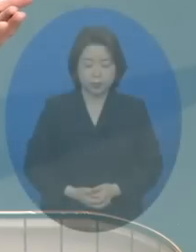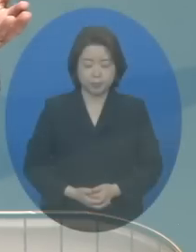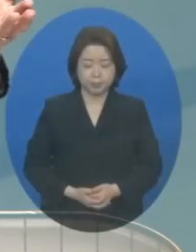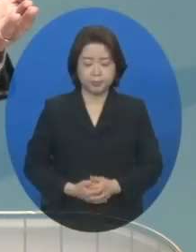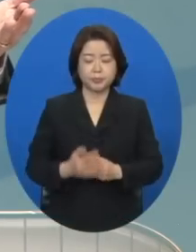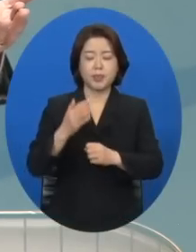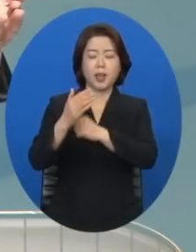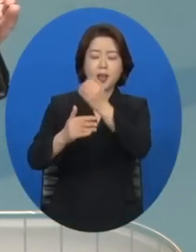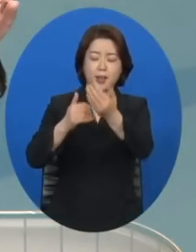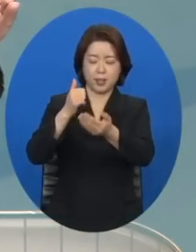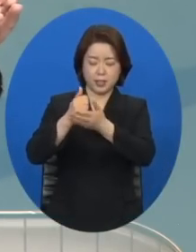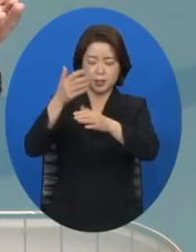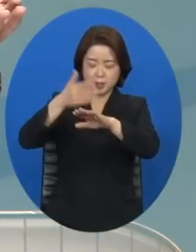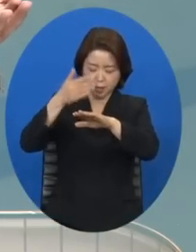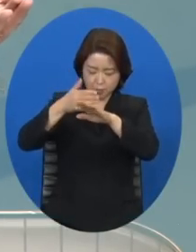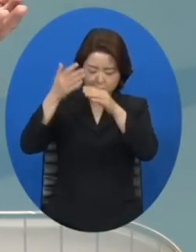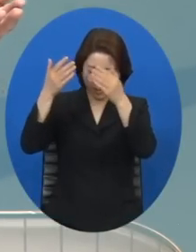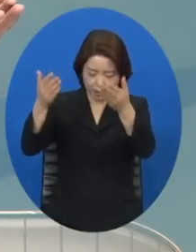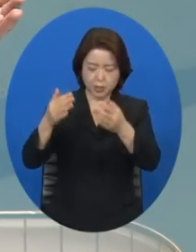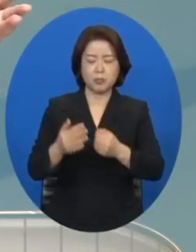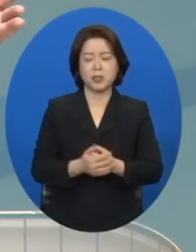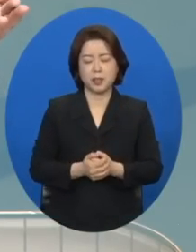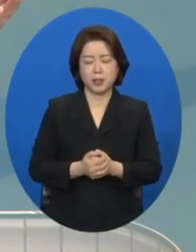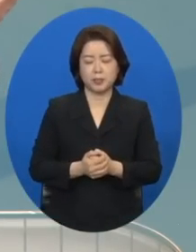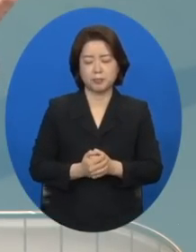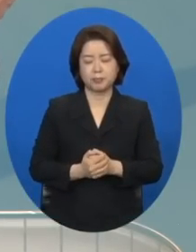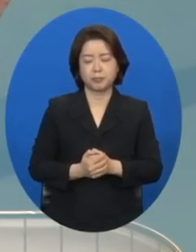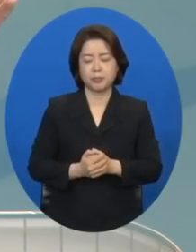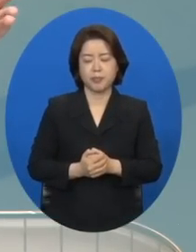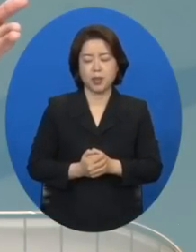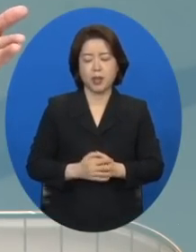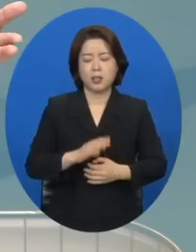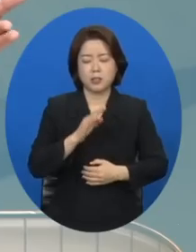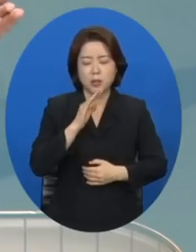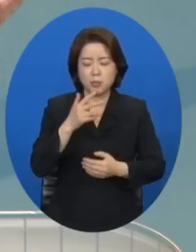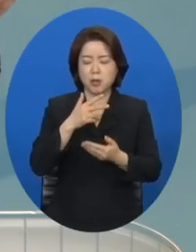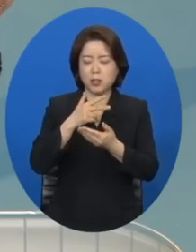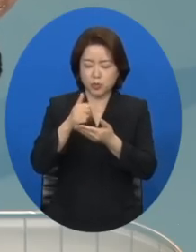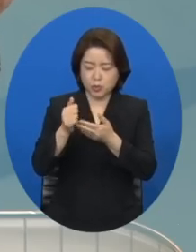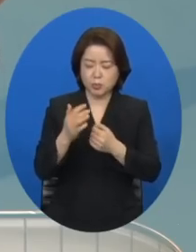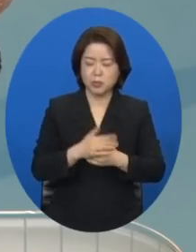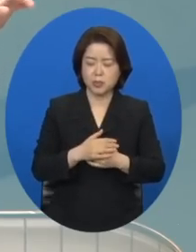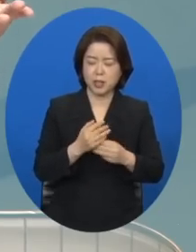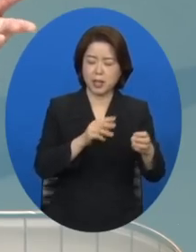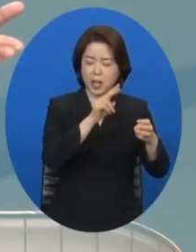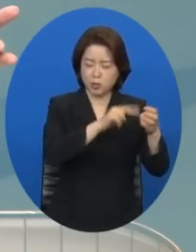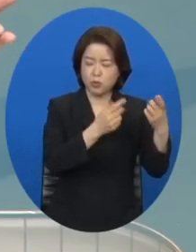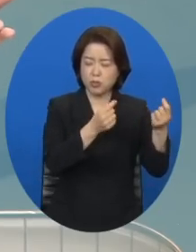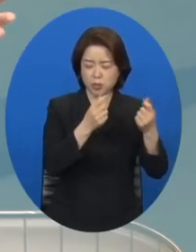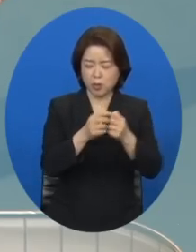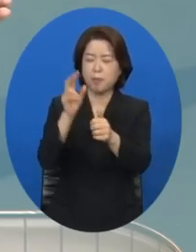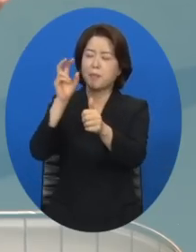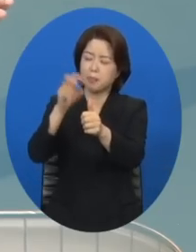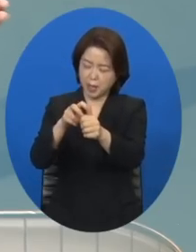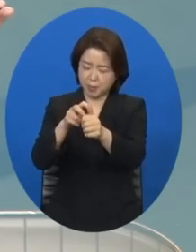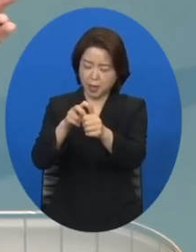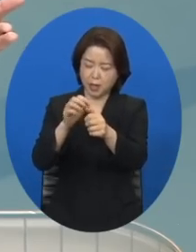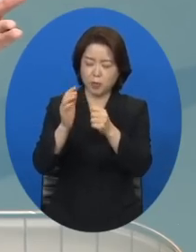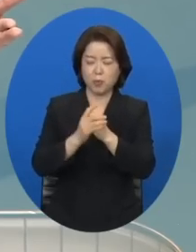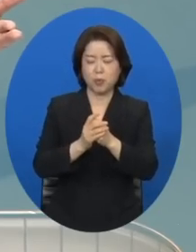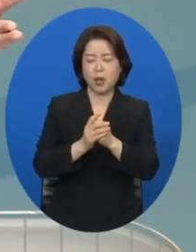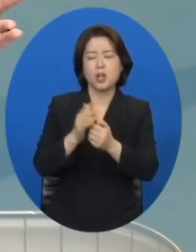하나님 감사합니다 다른 유도와 같이 정말 주님을 배반하고 주의 말씀보다는 나의